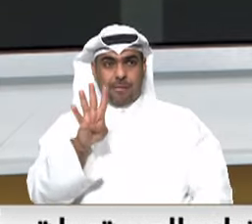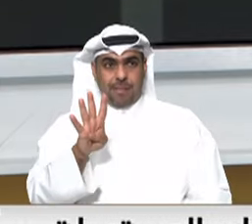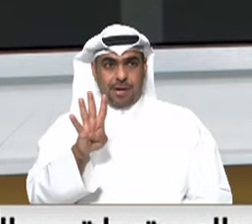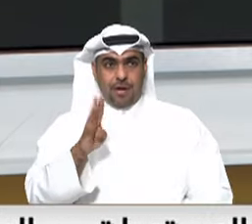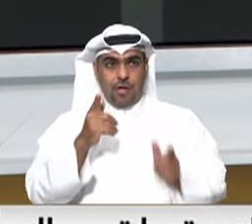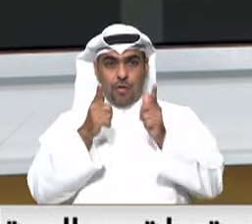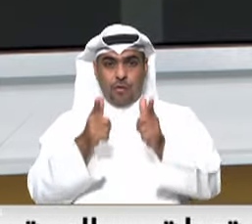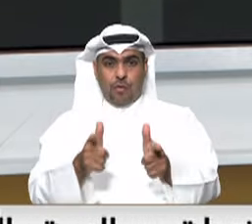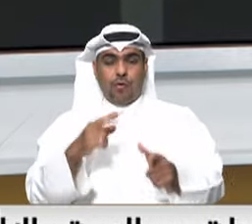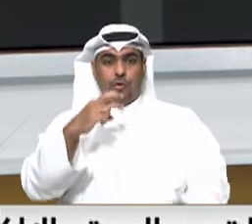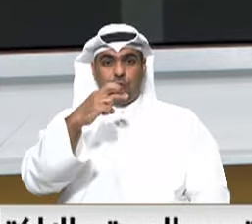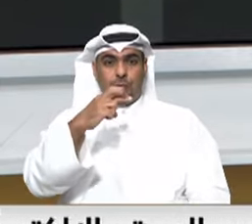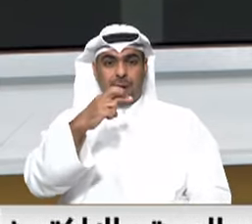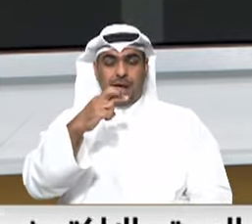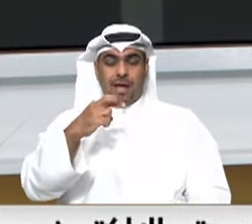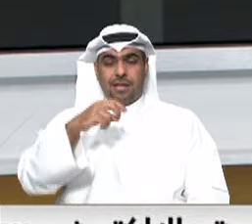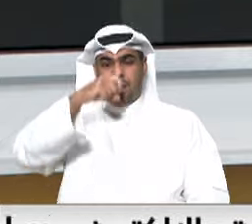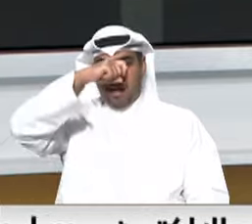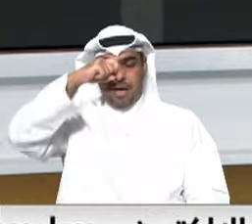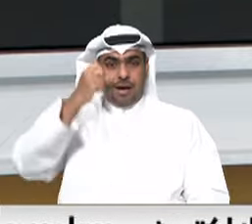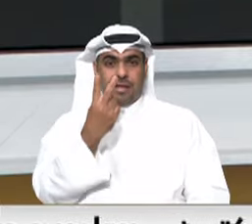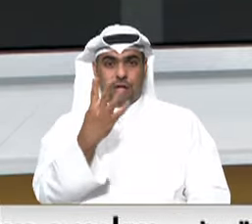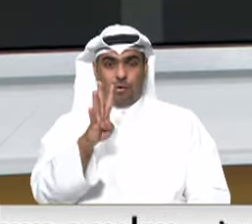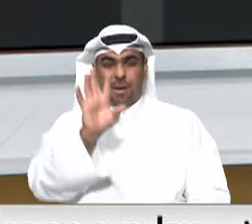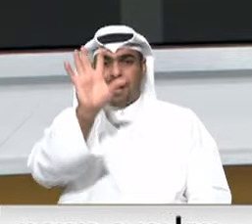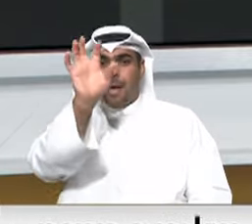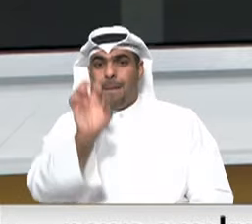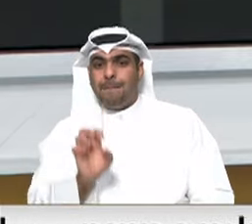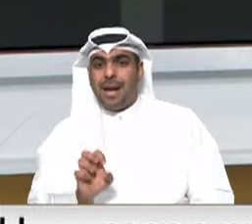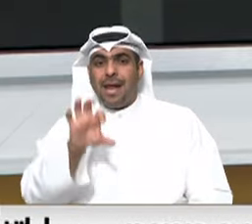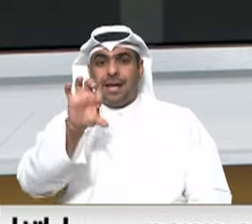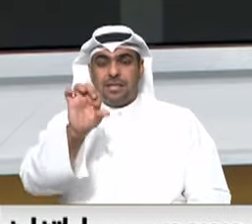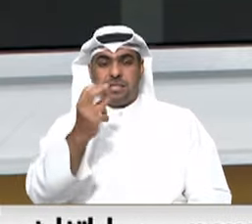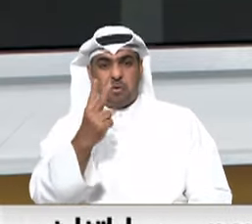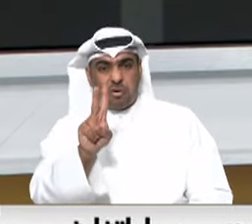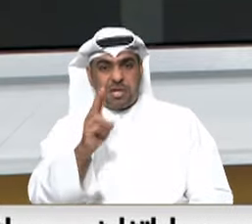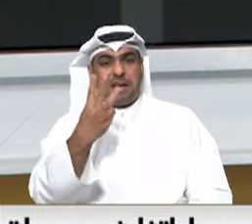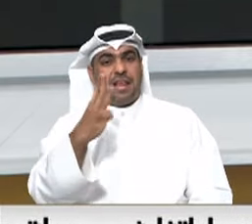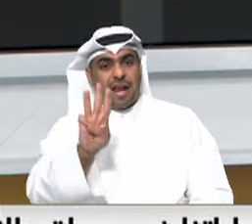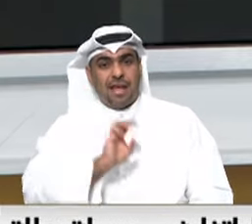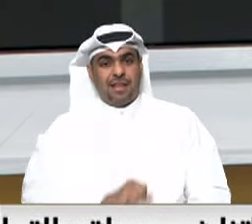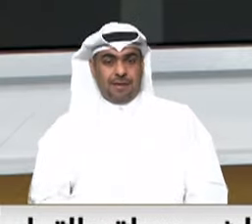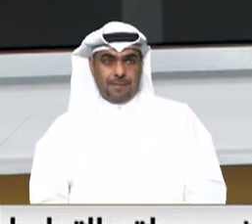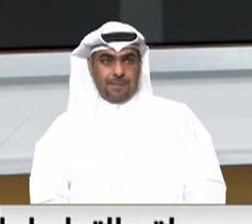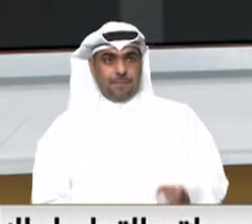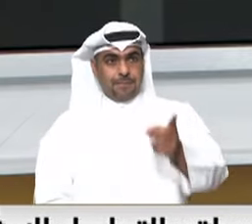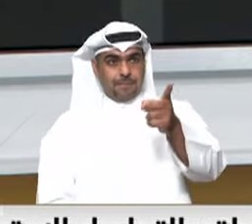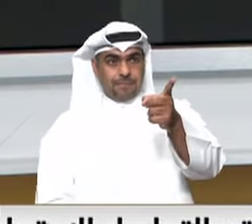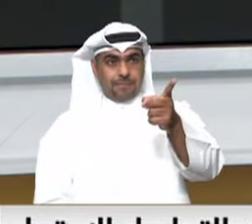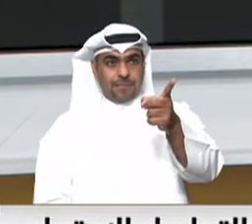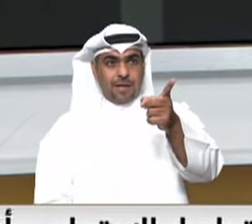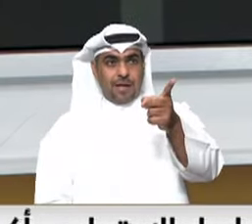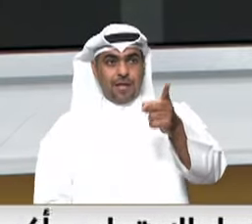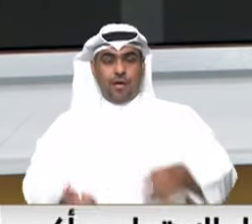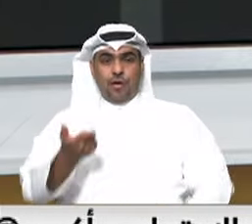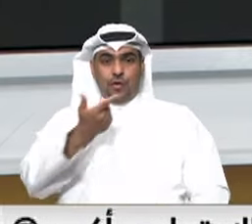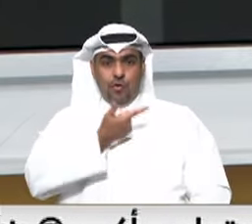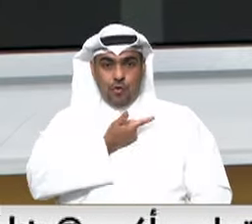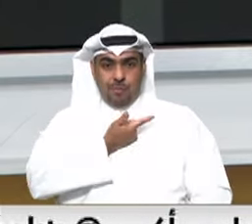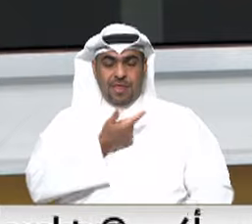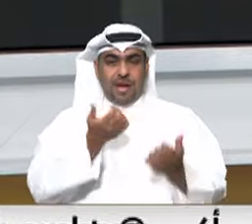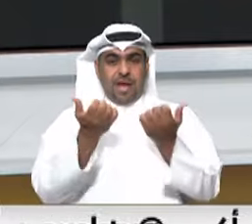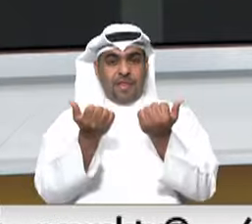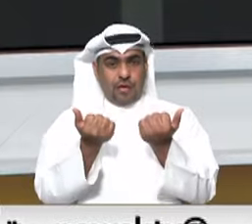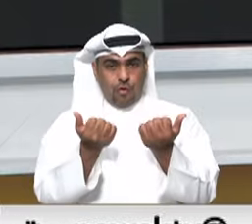العظمى 42 درجة مئوية، والصغرى تتراوح من 29 إلى 30 درجة مئوية. يوم الثلاثاء والأربعاء